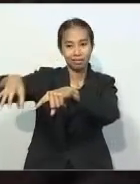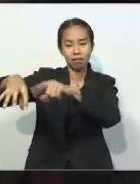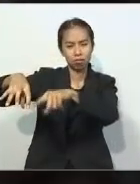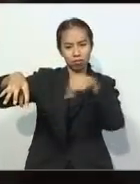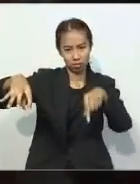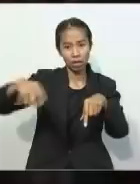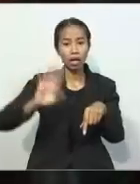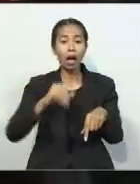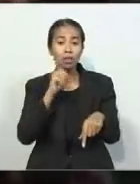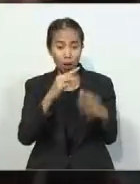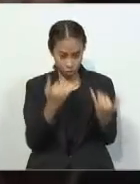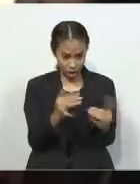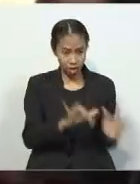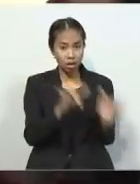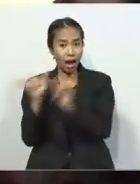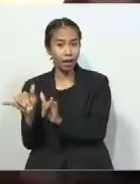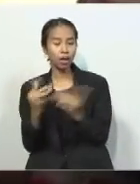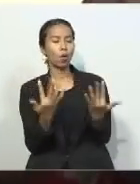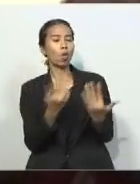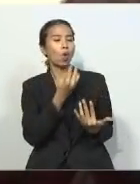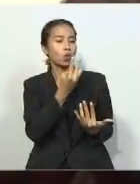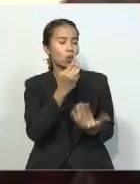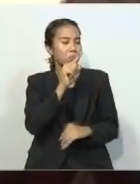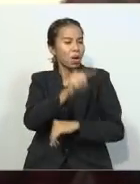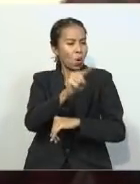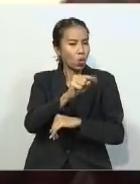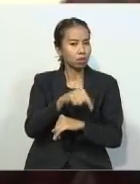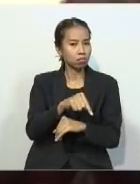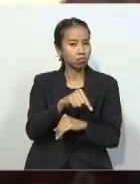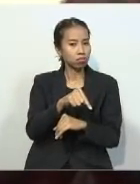เราคิดว่าเราจะออกไหมฮะวันนี ้พอดูเนี่ยสถานการณ์ก่อนบ่ายโมง